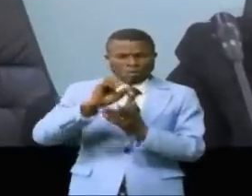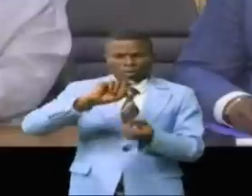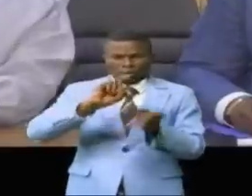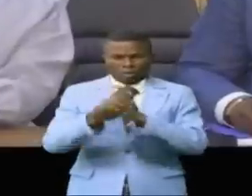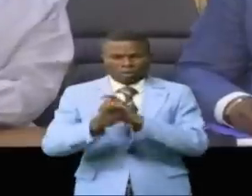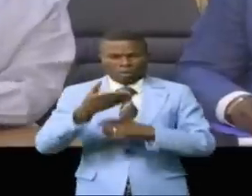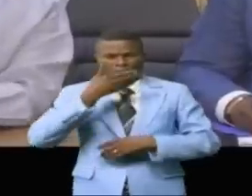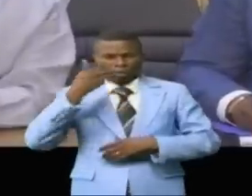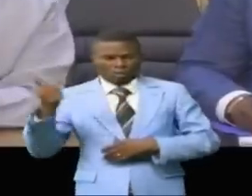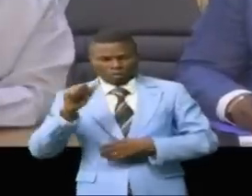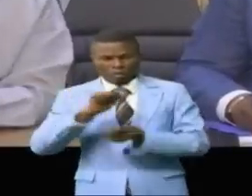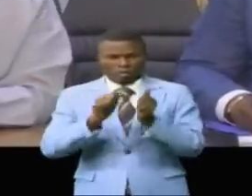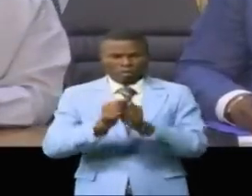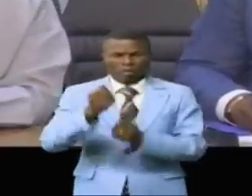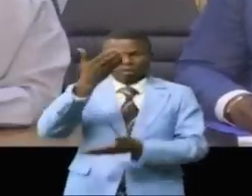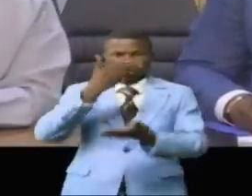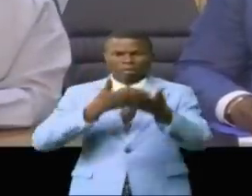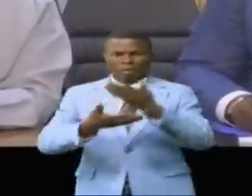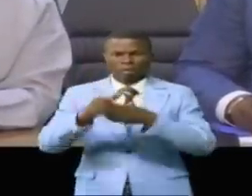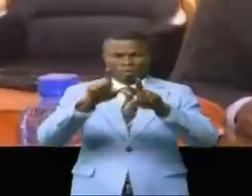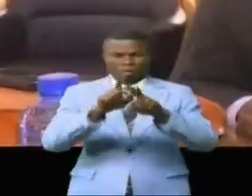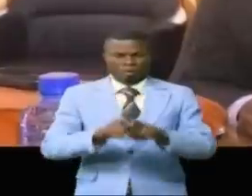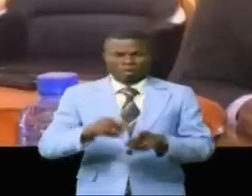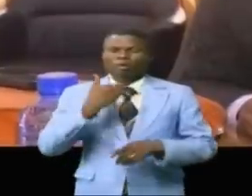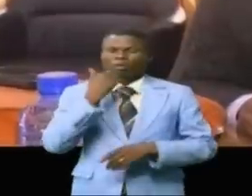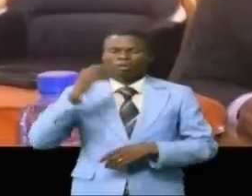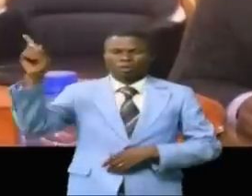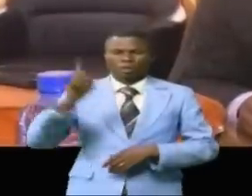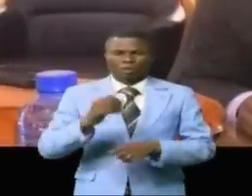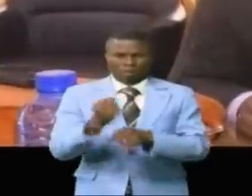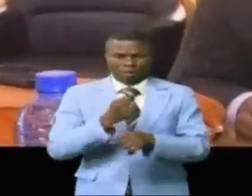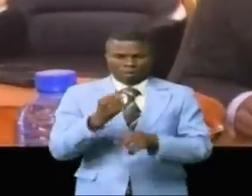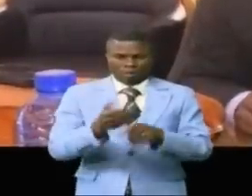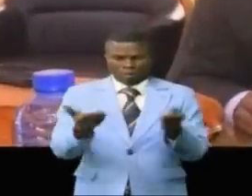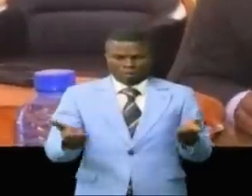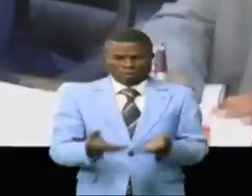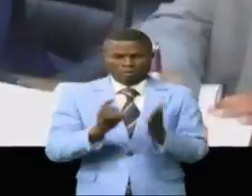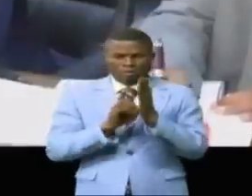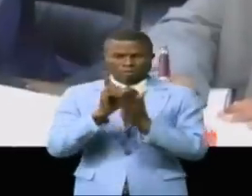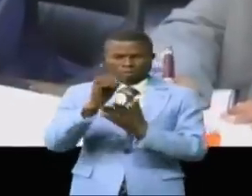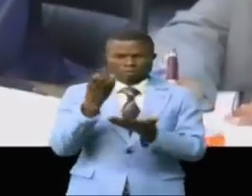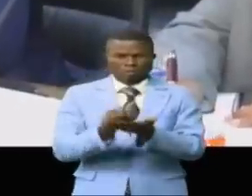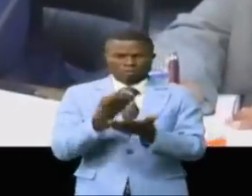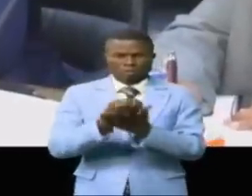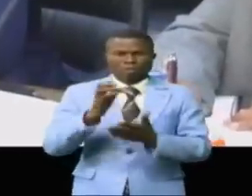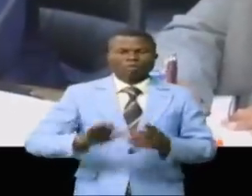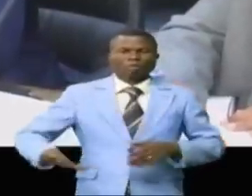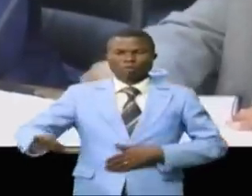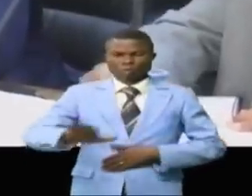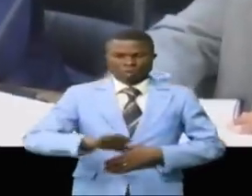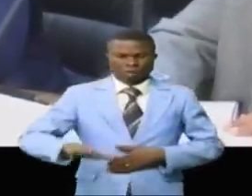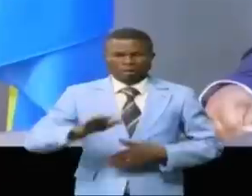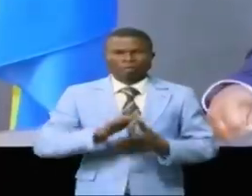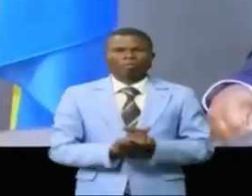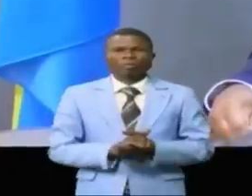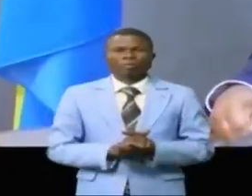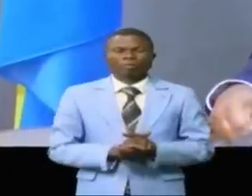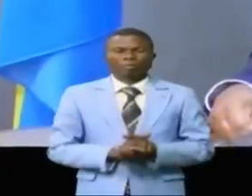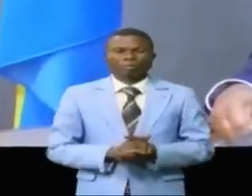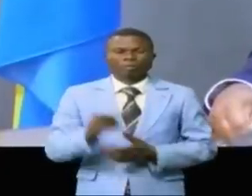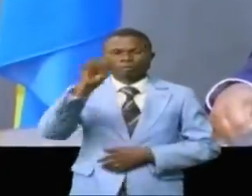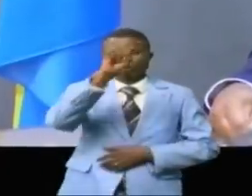les volumes de ses échanges et de ses investissements afin de booster l'économie nationale. L'objectif principal de la